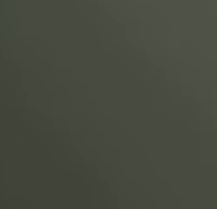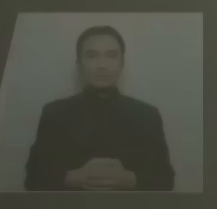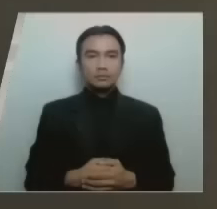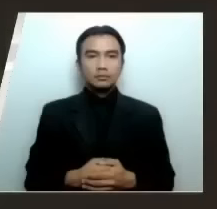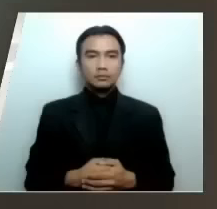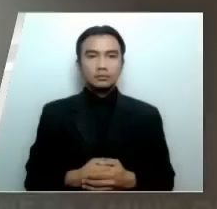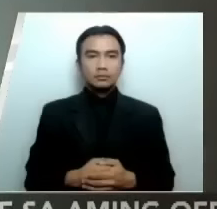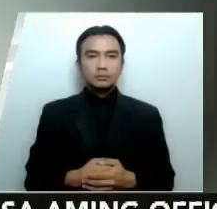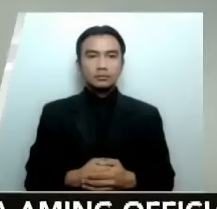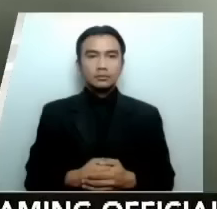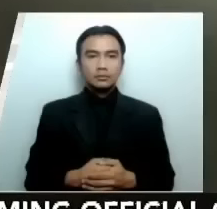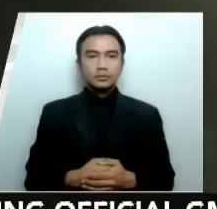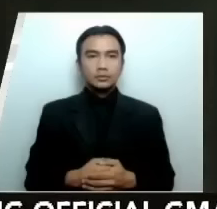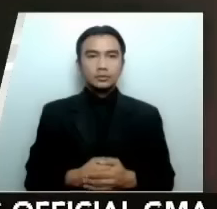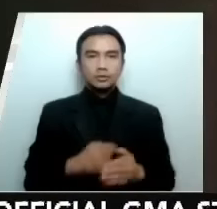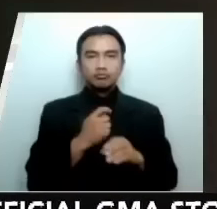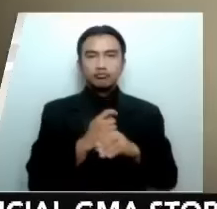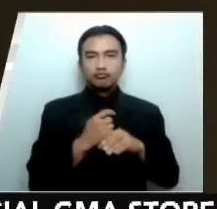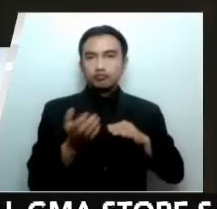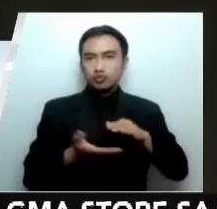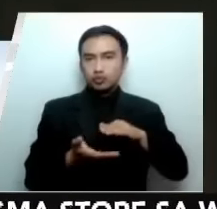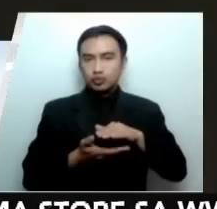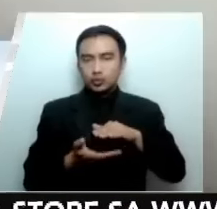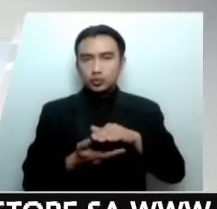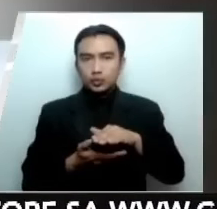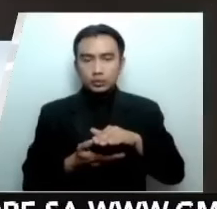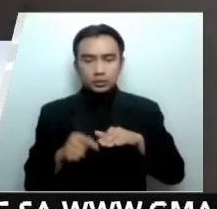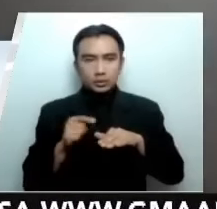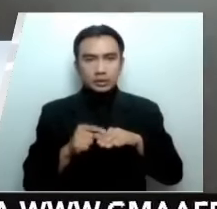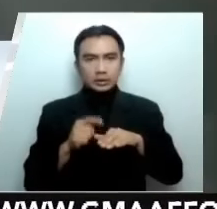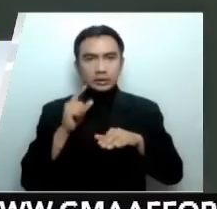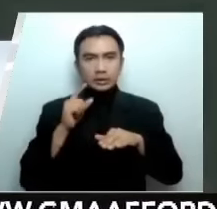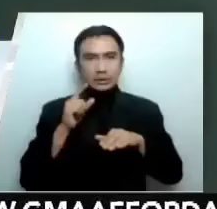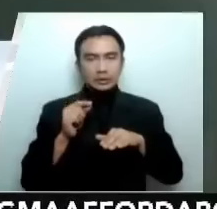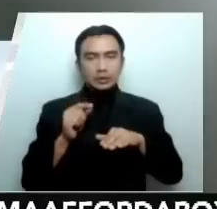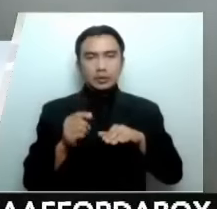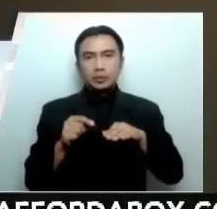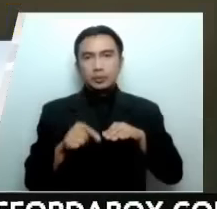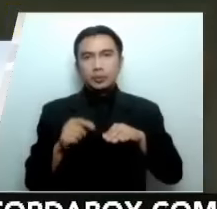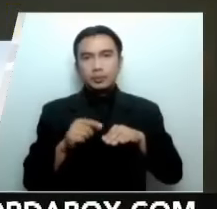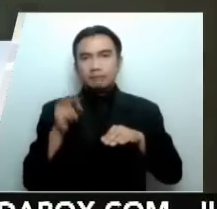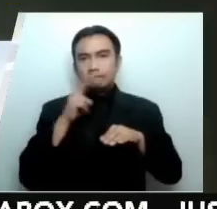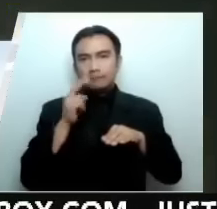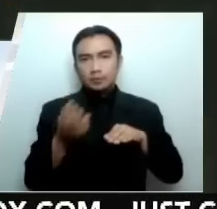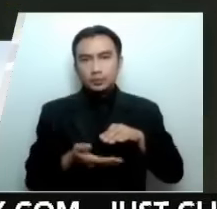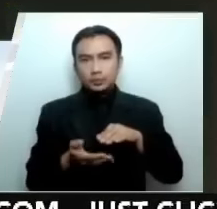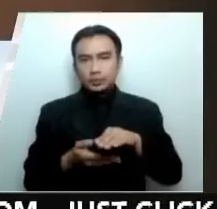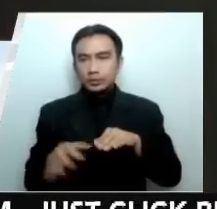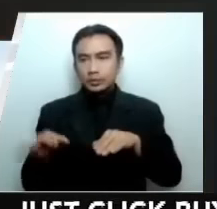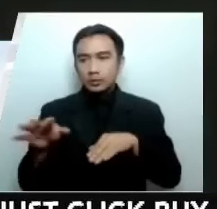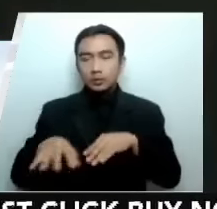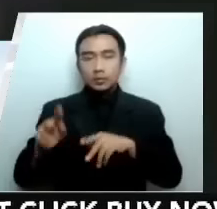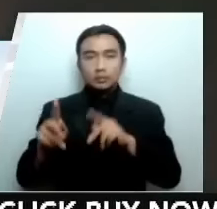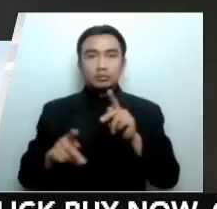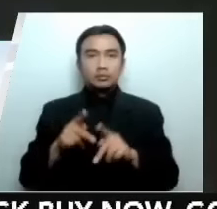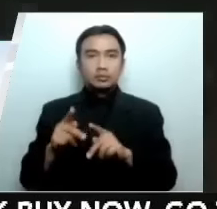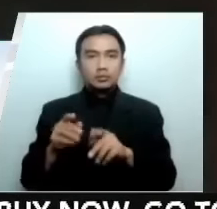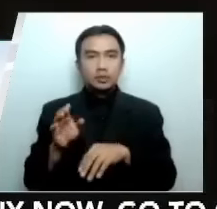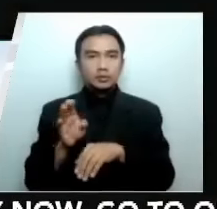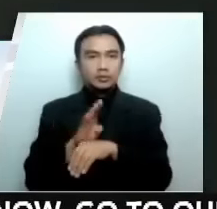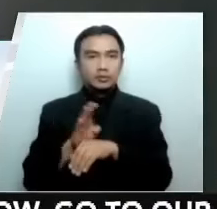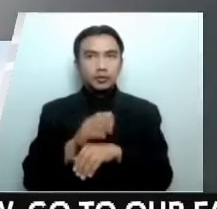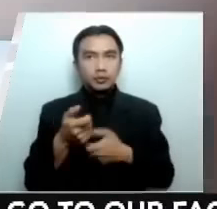May mga tao. Biglang umabante ang truck ng bumbero habang abala ang lahat sa pag-apula ng malaking sunog sa Bantayan